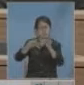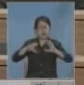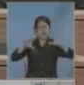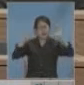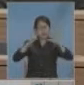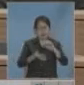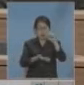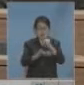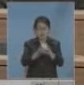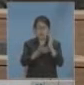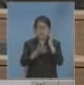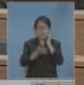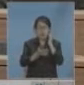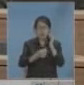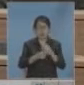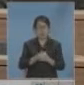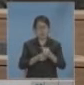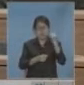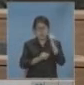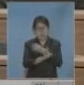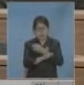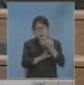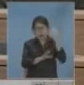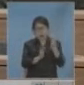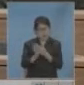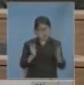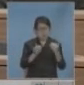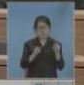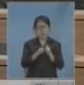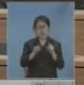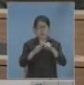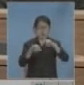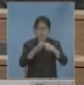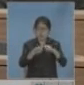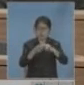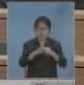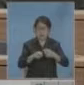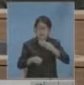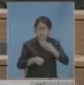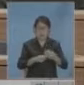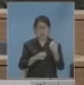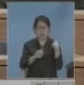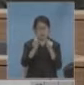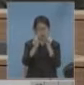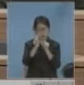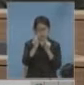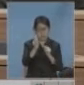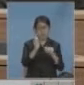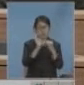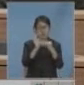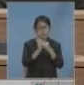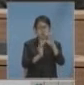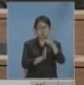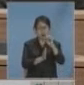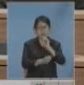มนตรีครับมีปัญหามาตลอดในปี2556นะครับว่าใน50เขตของกรุงเทพมหานครเนี่ยนะครับเราจะมีงบประมาณ